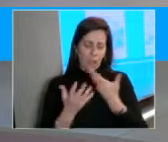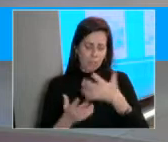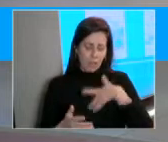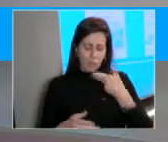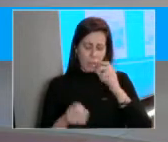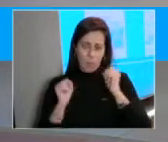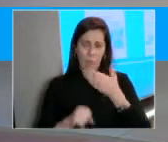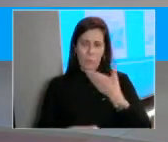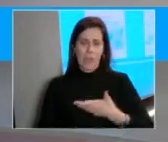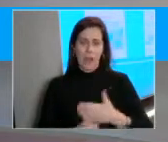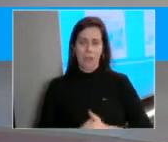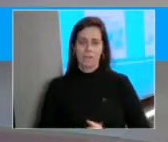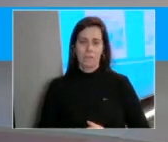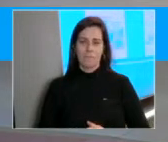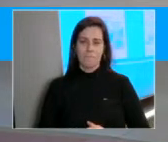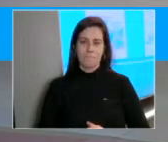אולי יותר בטוח.